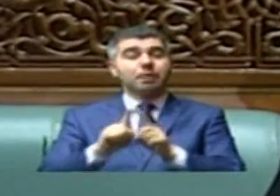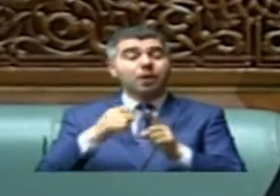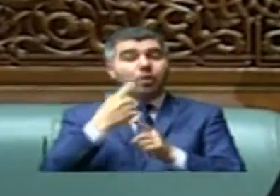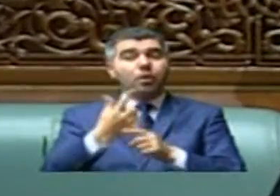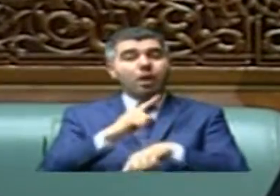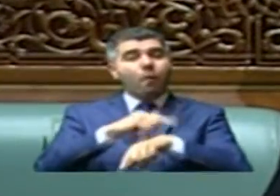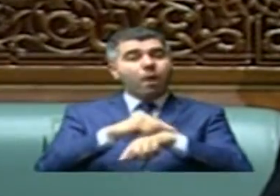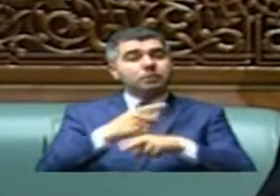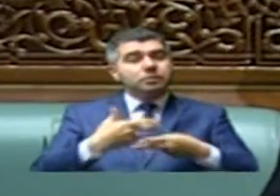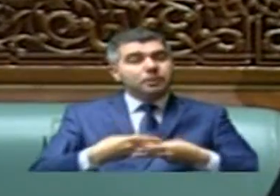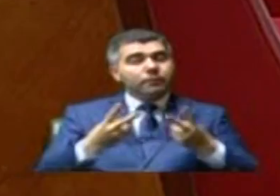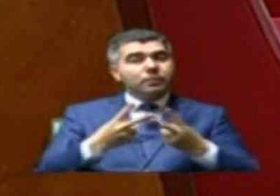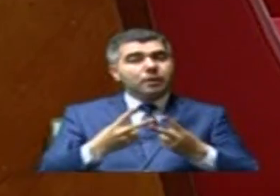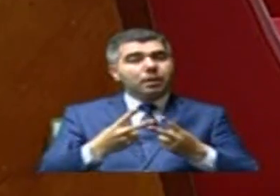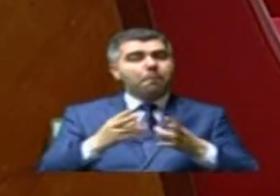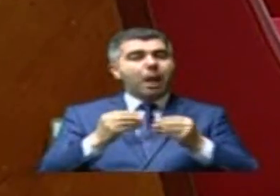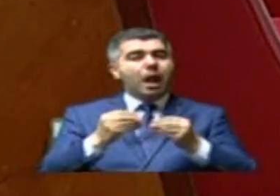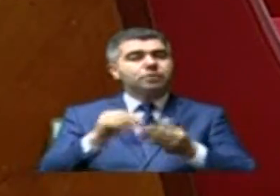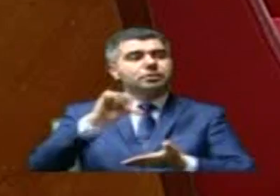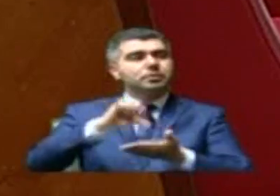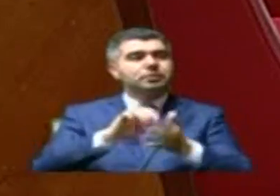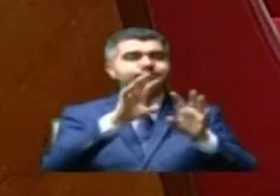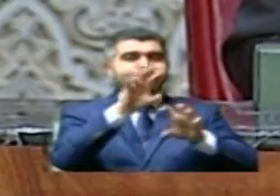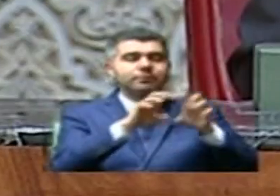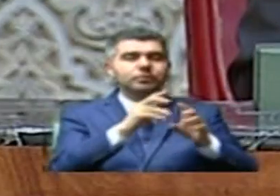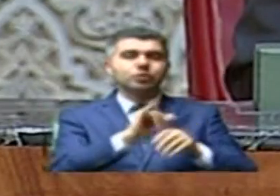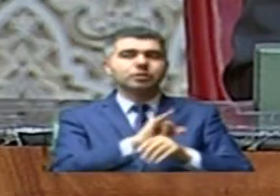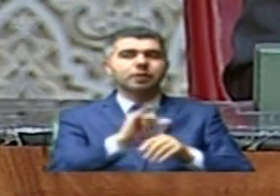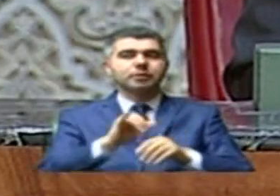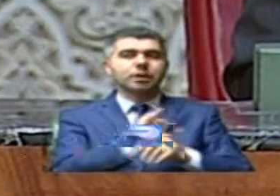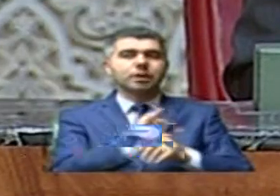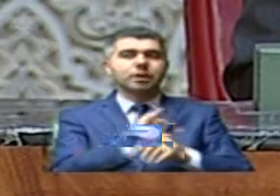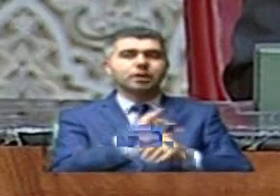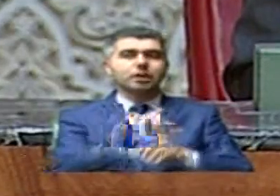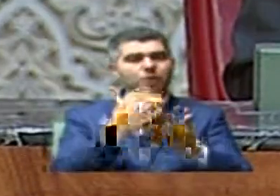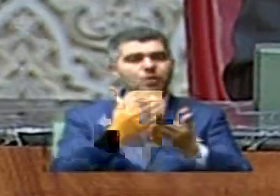لاعلان مدينه مراكش مدينه بدون صفيح. وشكرا السيد الوزير. السيد